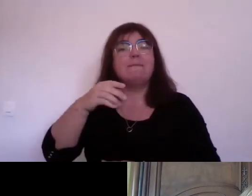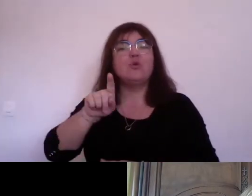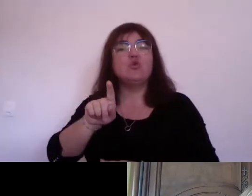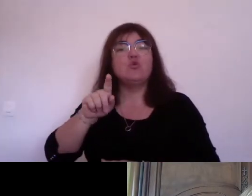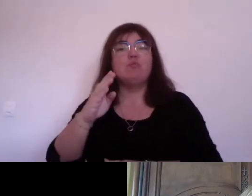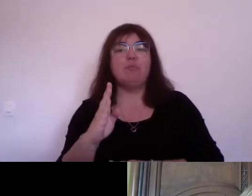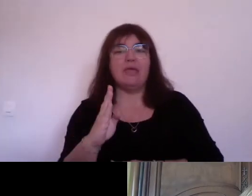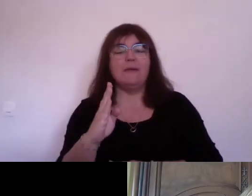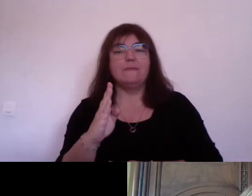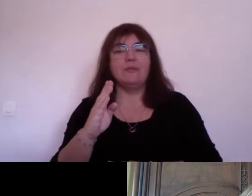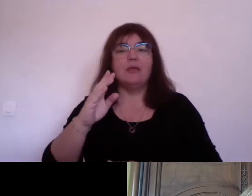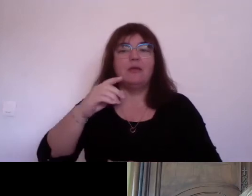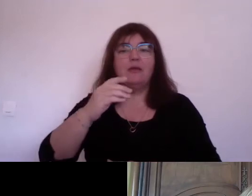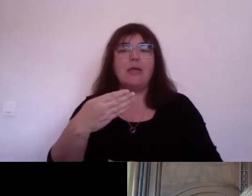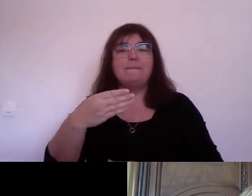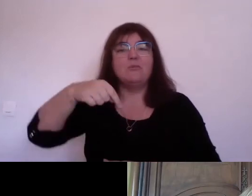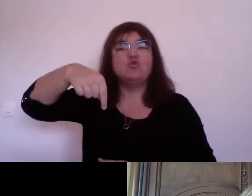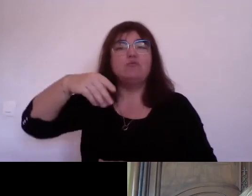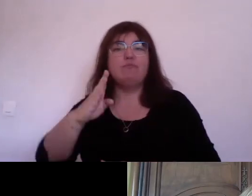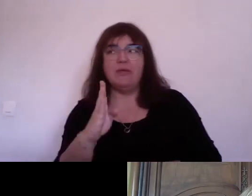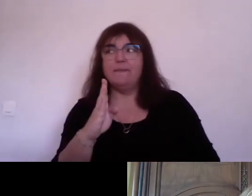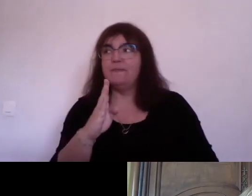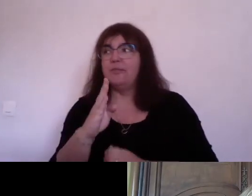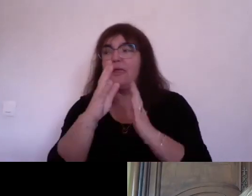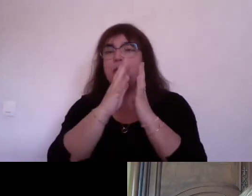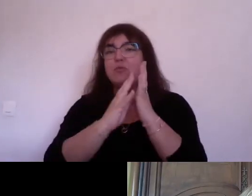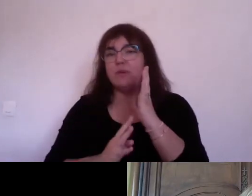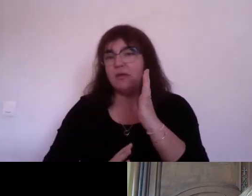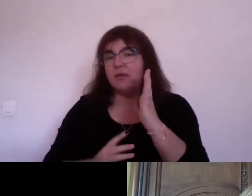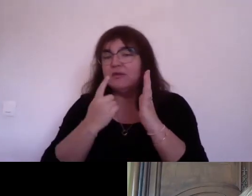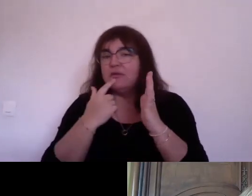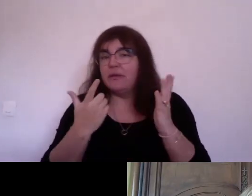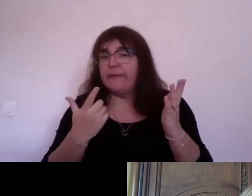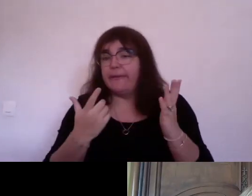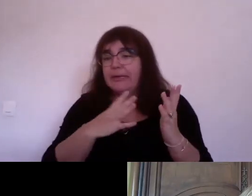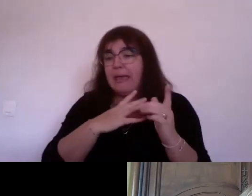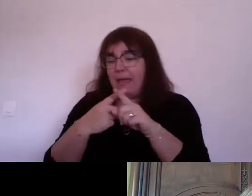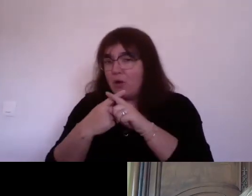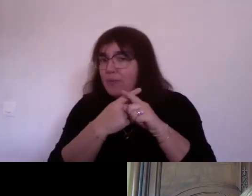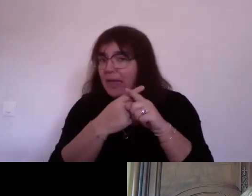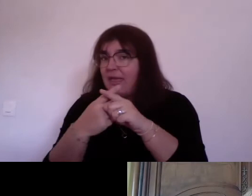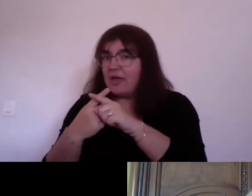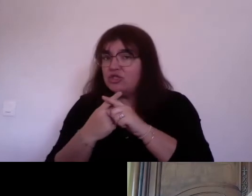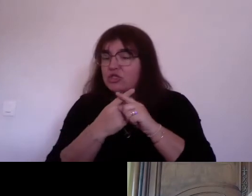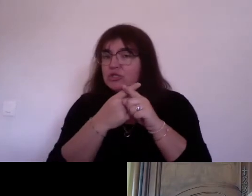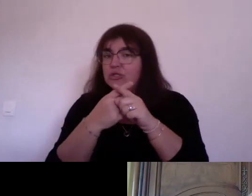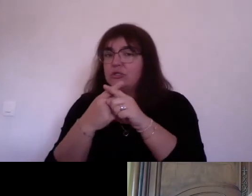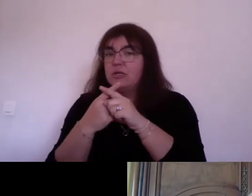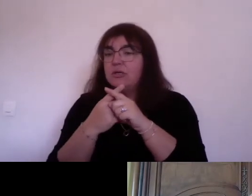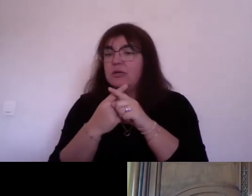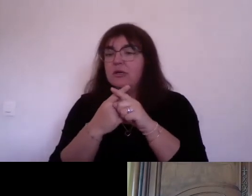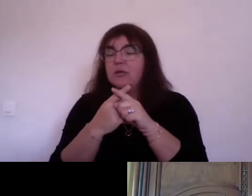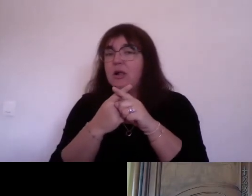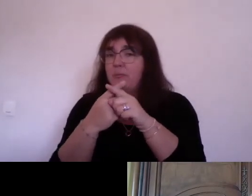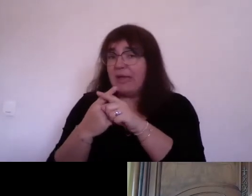projet est un projet de recherche qu'on partage, donc qu'on commence à partager avec un public, mais en partenariat aussi avec le musée du Quai